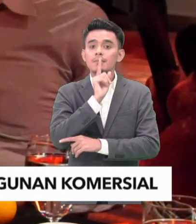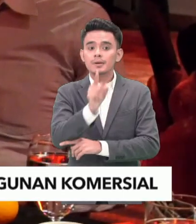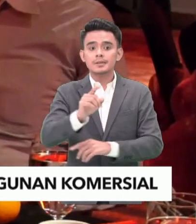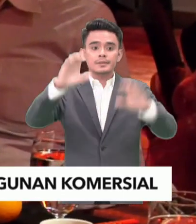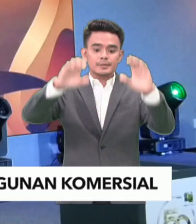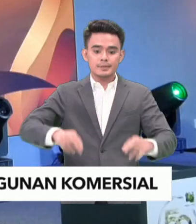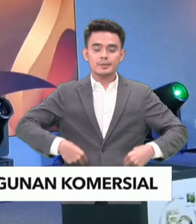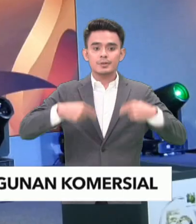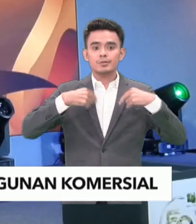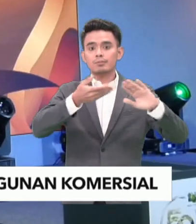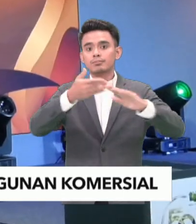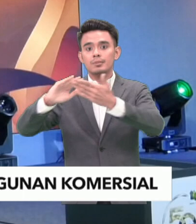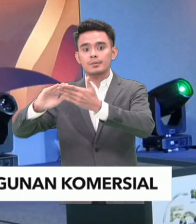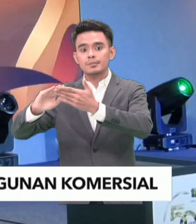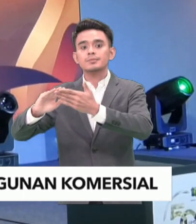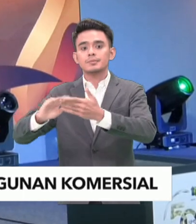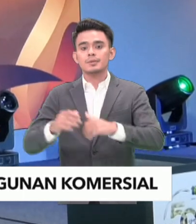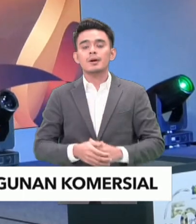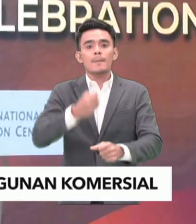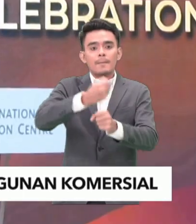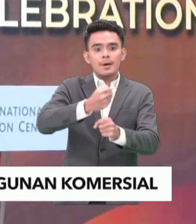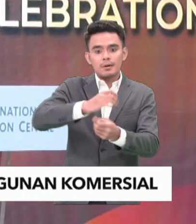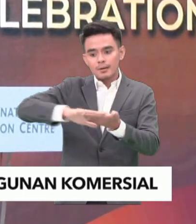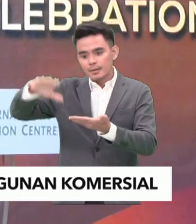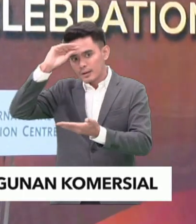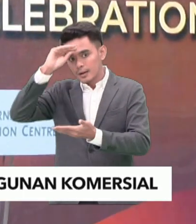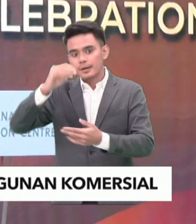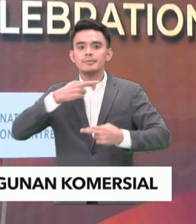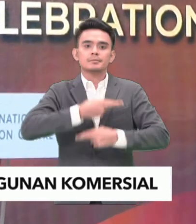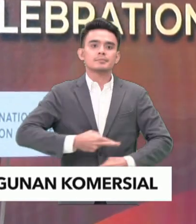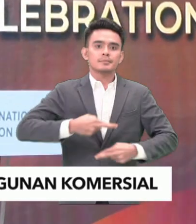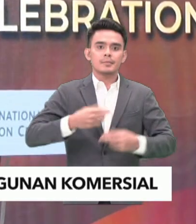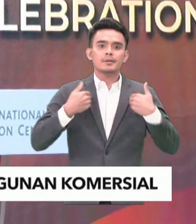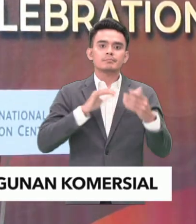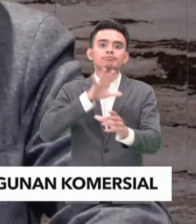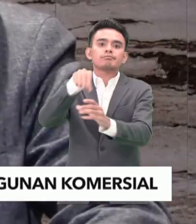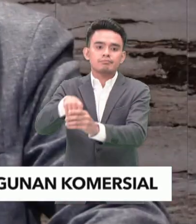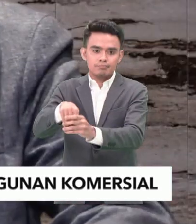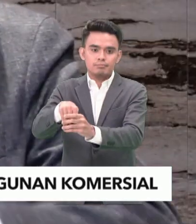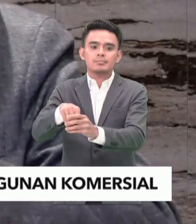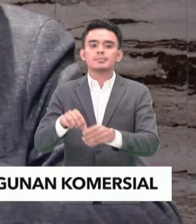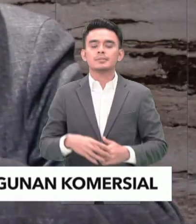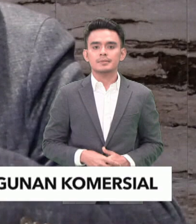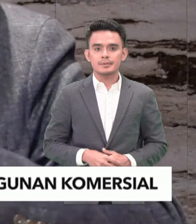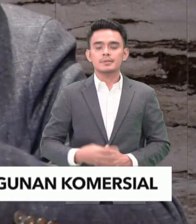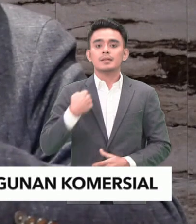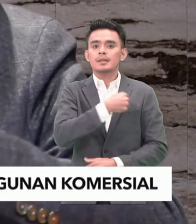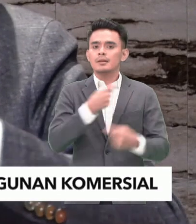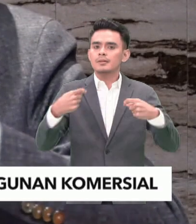gaya hidup kami terapkan komponen hidup bekerja belajar dan berada kita juga